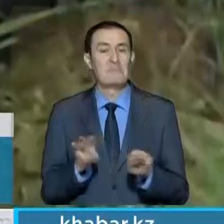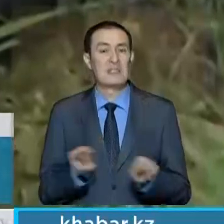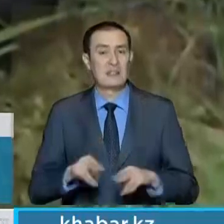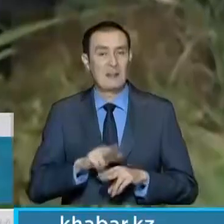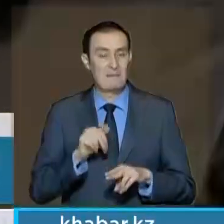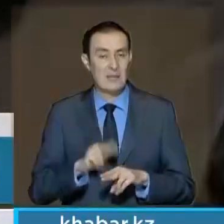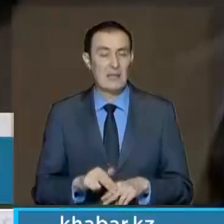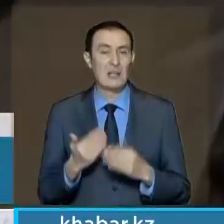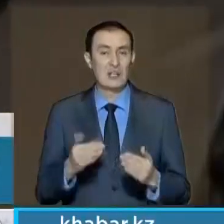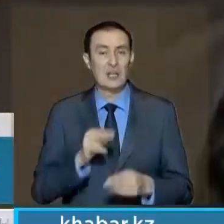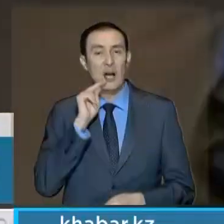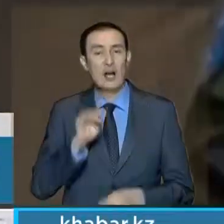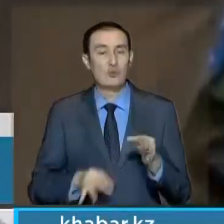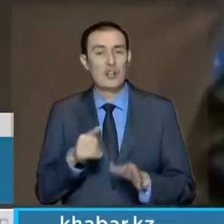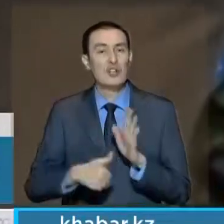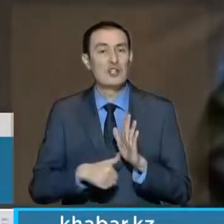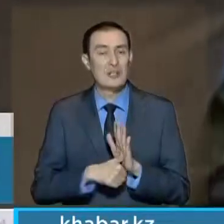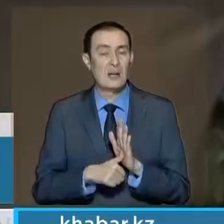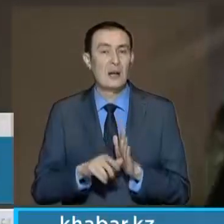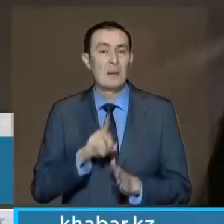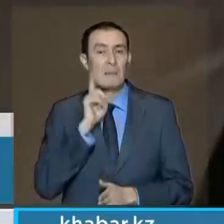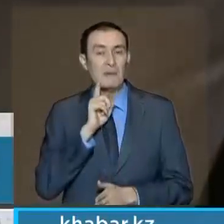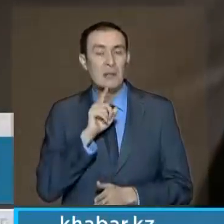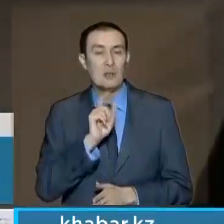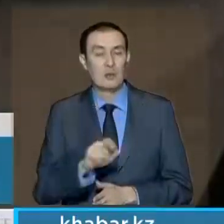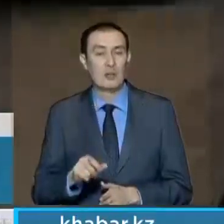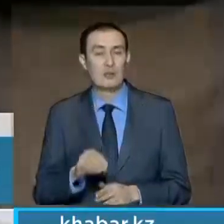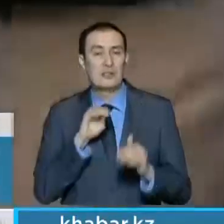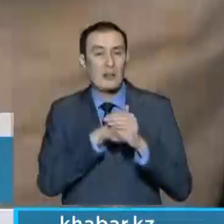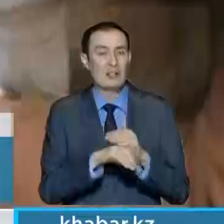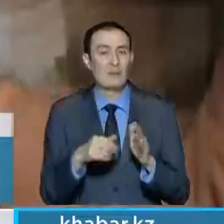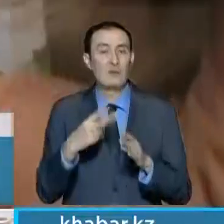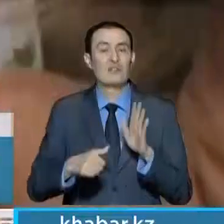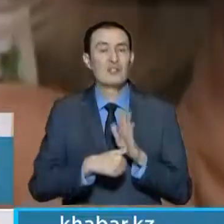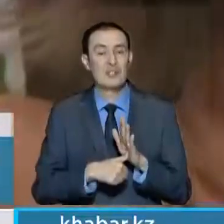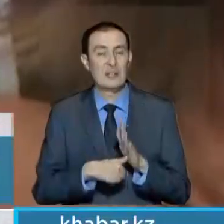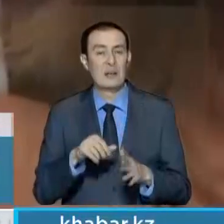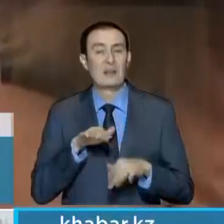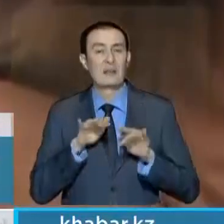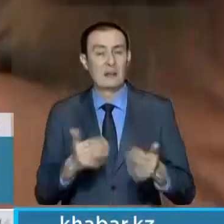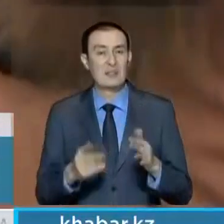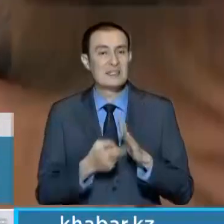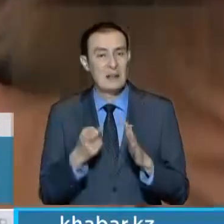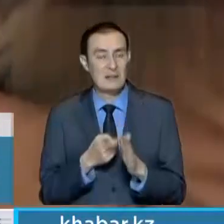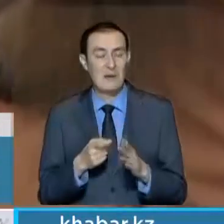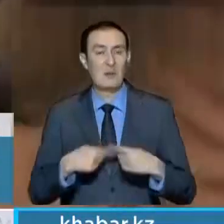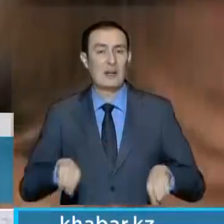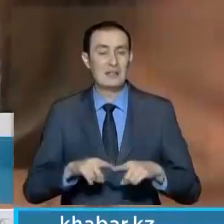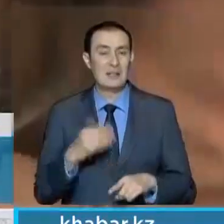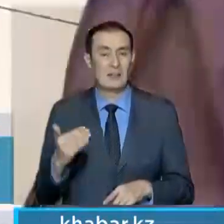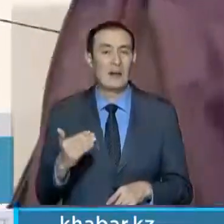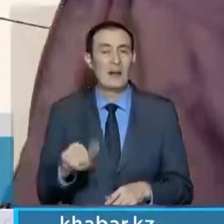профильного ведомства, осудили 6 несовершеннолетних закладчиков. По 26 делам идет следствие. При этом